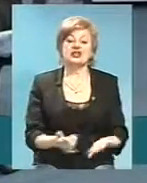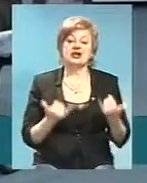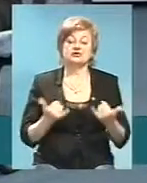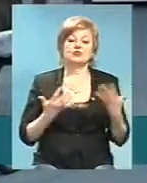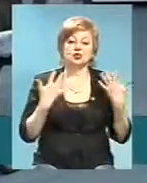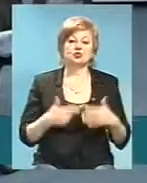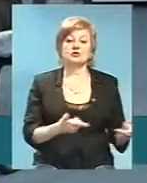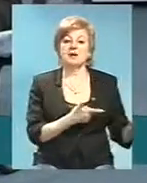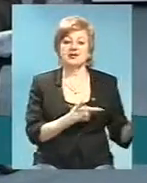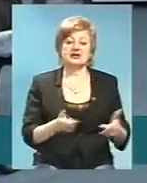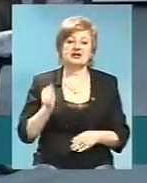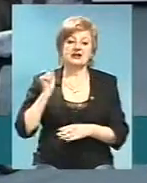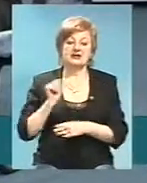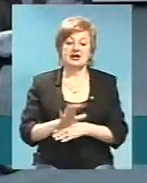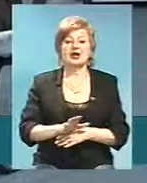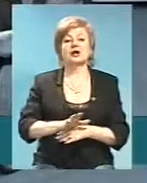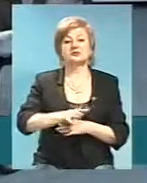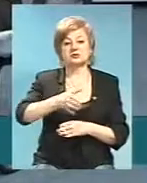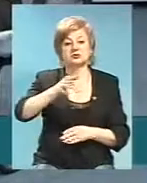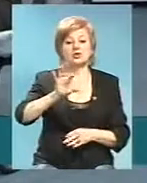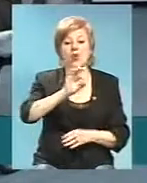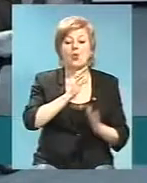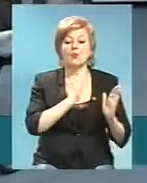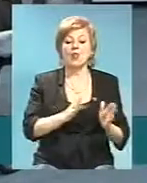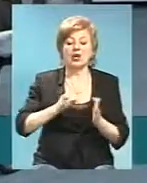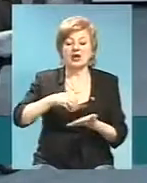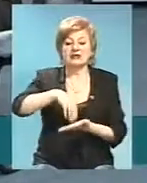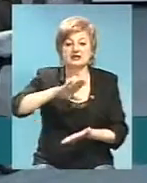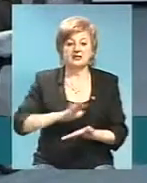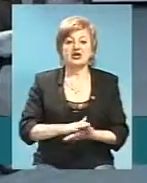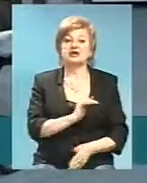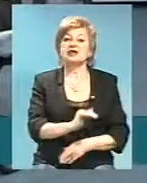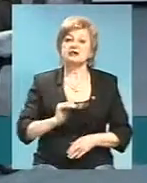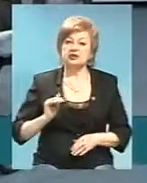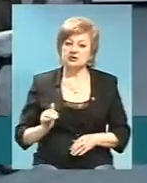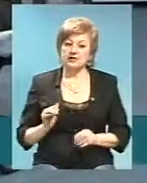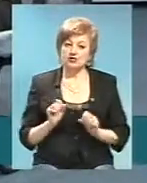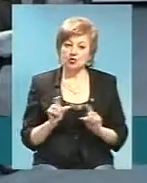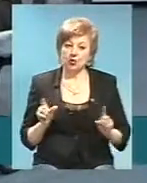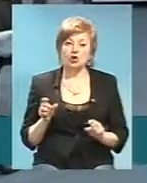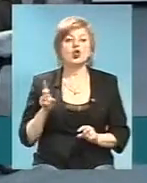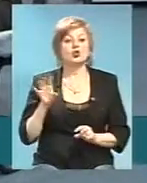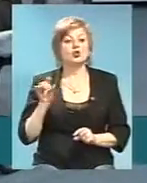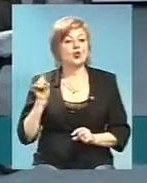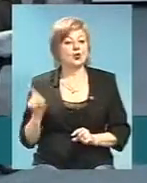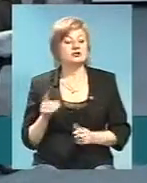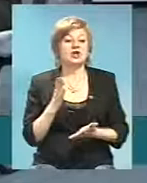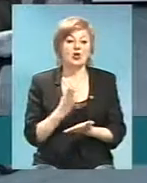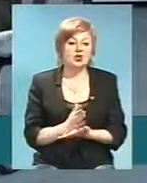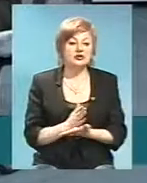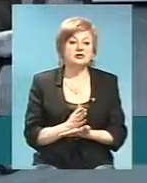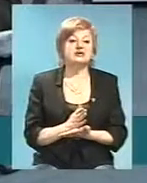підготовлений наказ Міністерства освіти і науки про порядок зарахування дітей до закладів, але він знаходиться